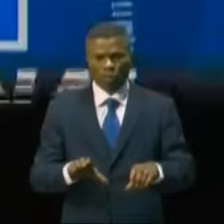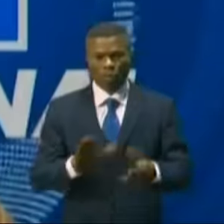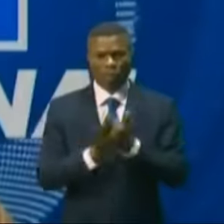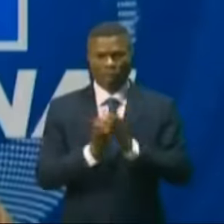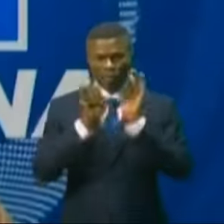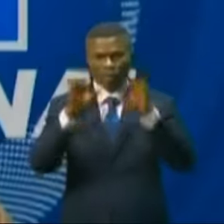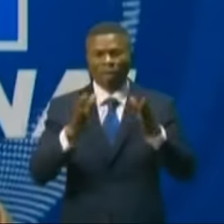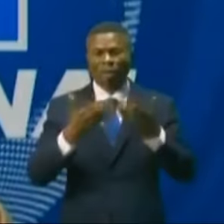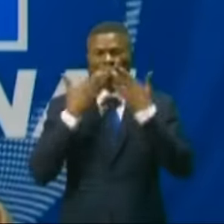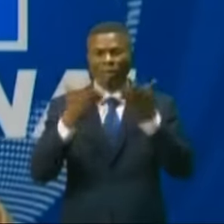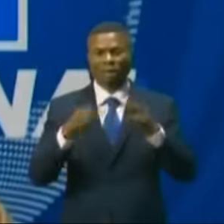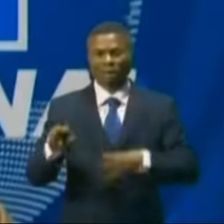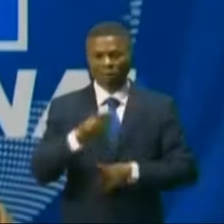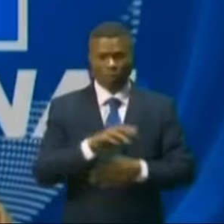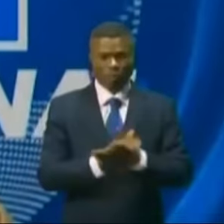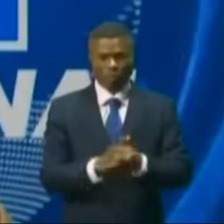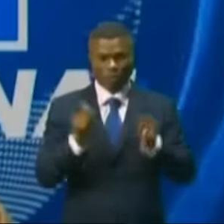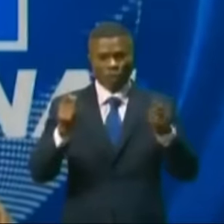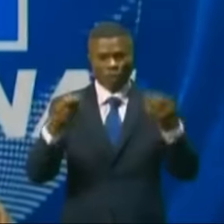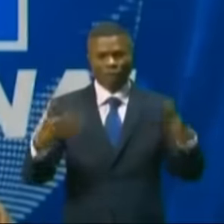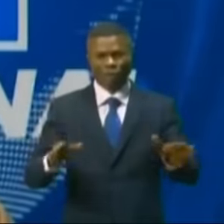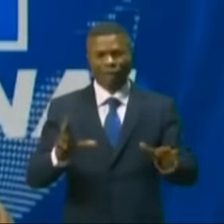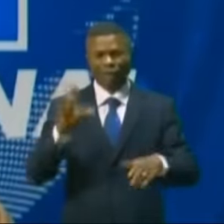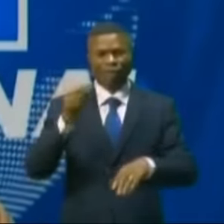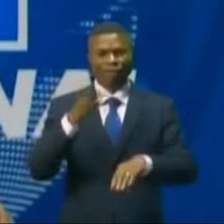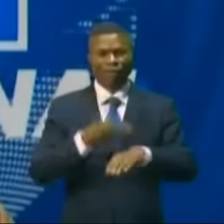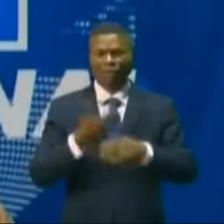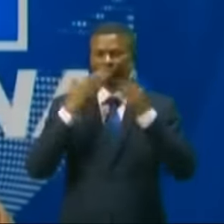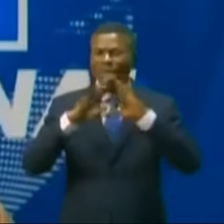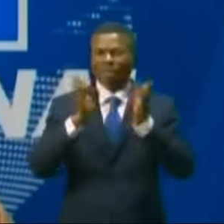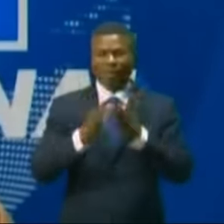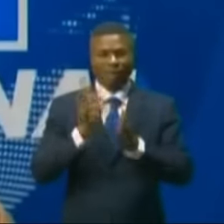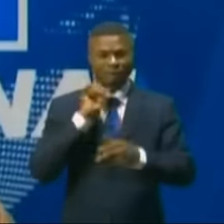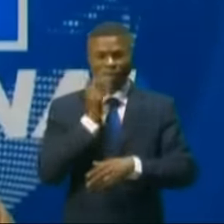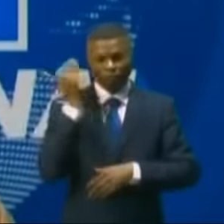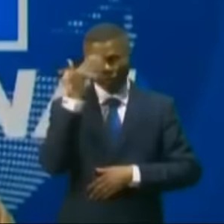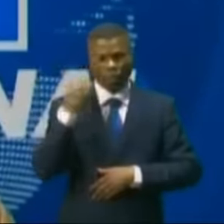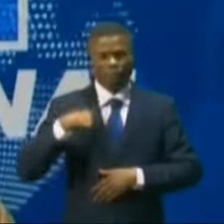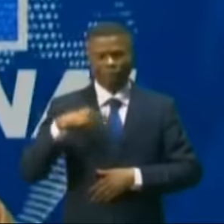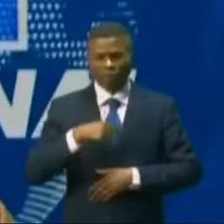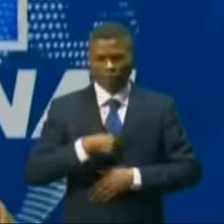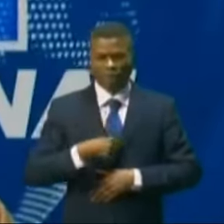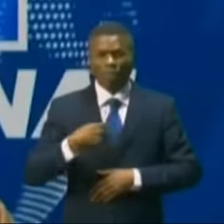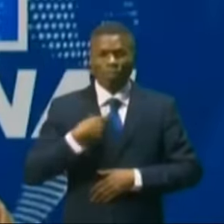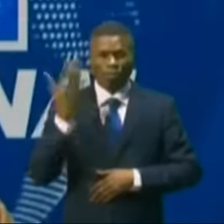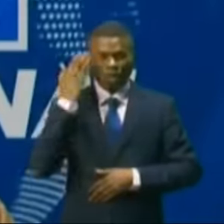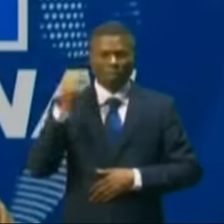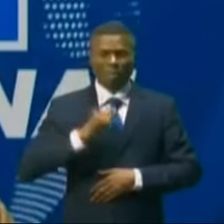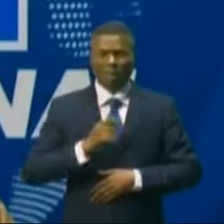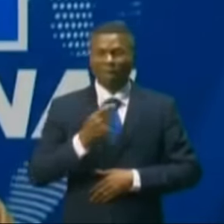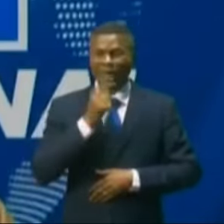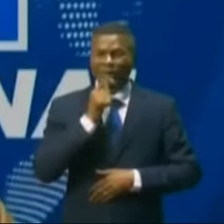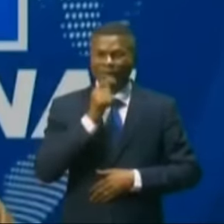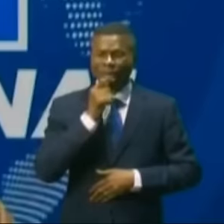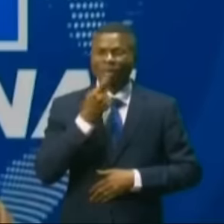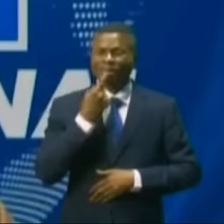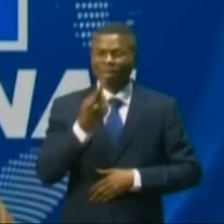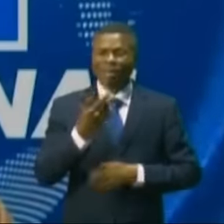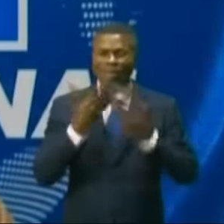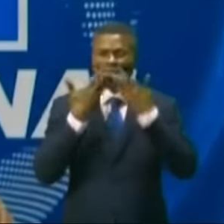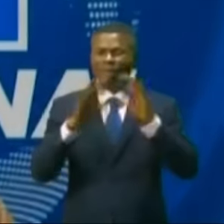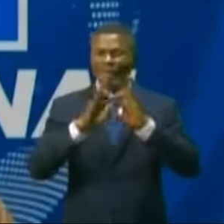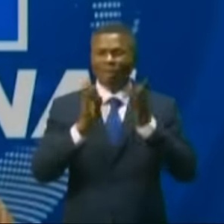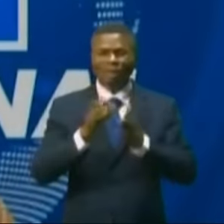Congo. Et c'est la fin de ce journal. Merci de l'avoir suivi. Sylvie Makumbani était à la rédaction. Le